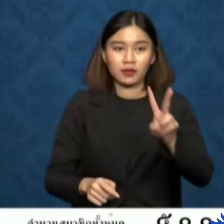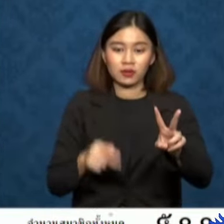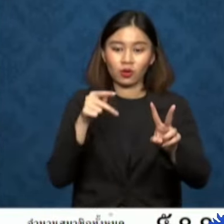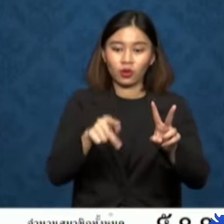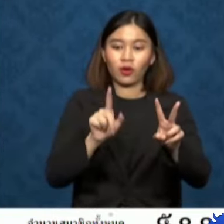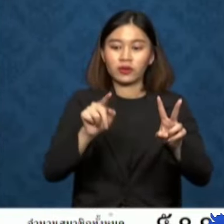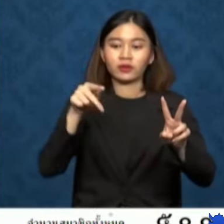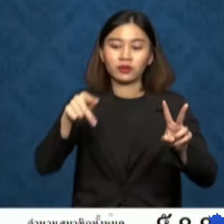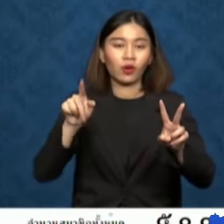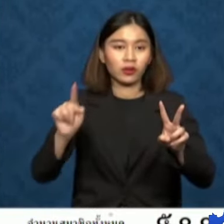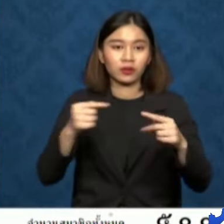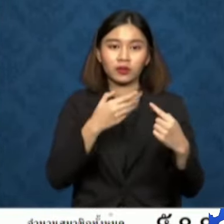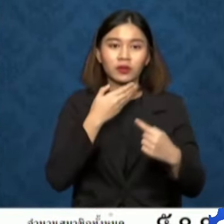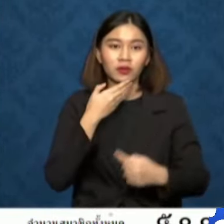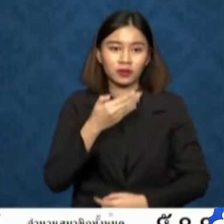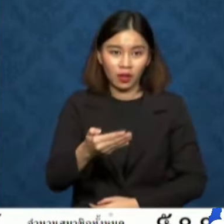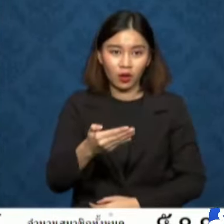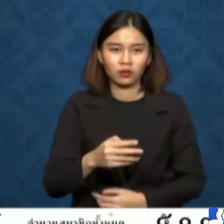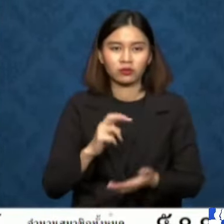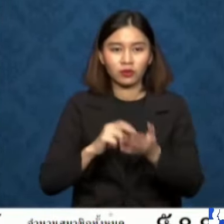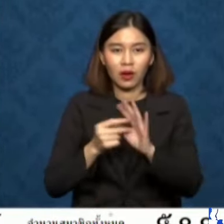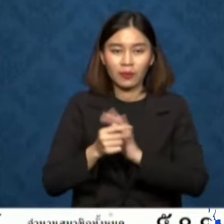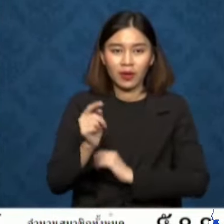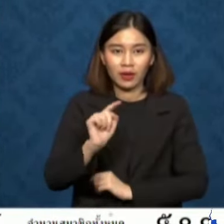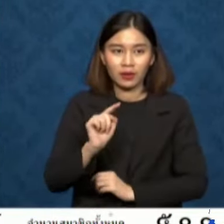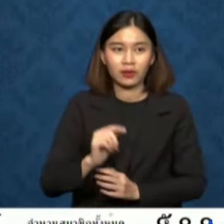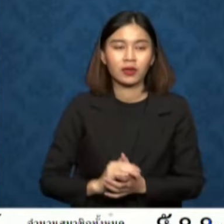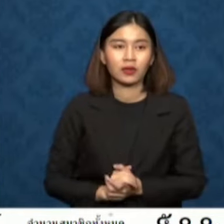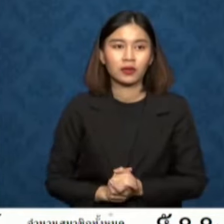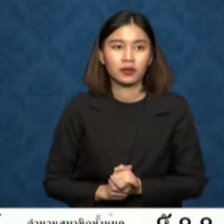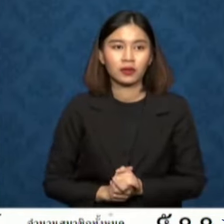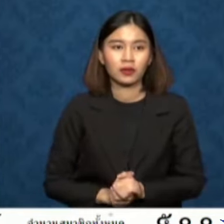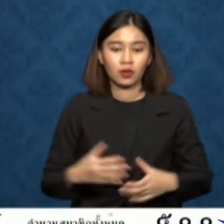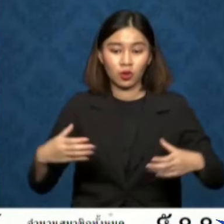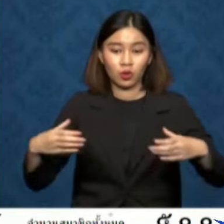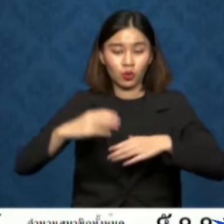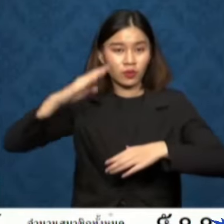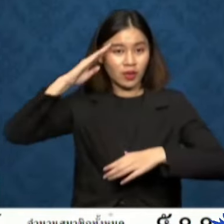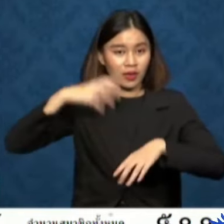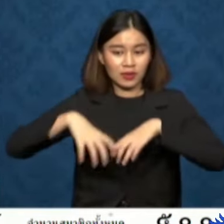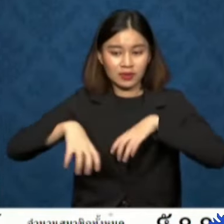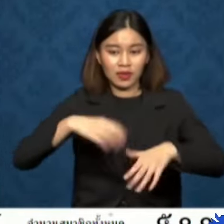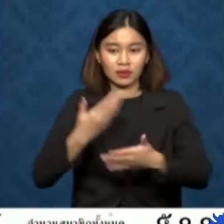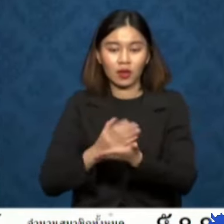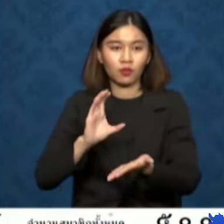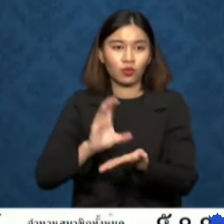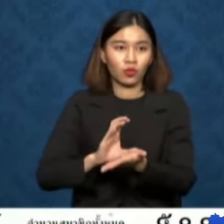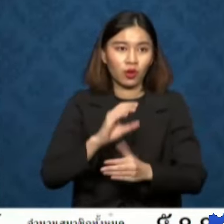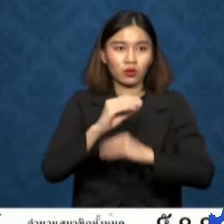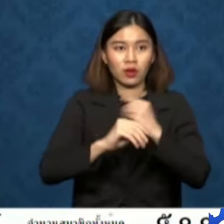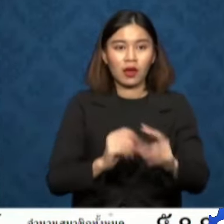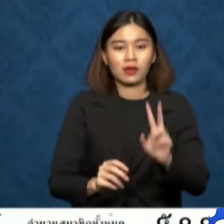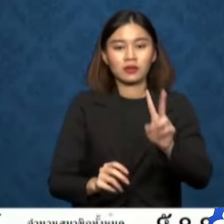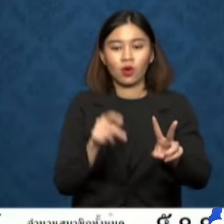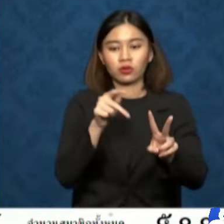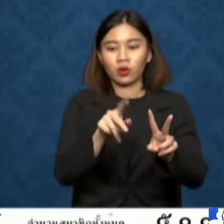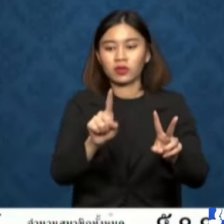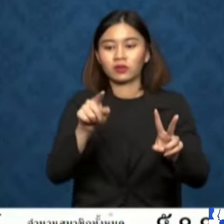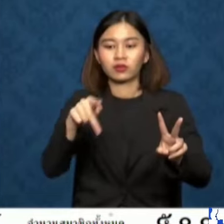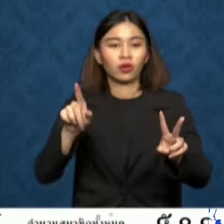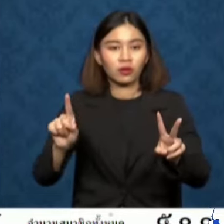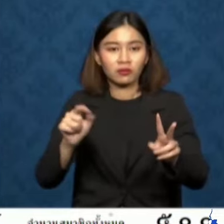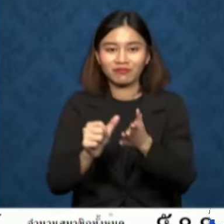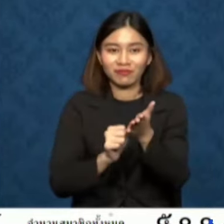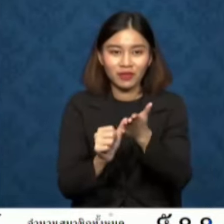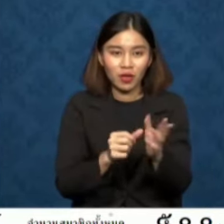ต1ต 1มาโดยตลอดสะท้อนว่าอะไรฮะกองทัพใช้วิธีการจัดงบประมาณแบบโควต้า 211ไม่ได้มีการ